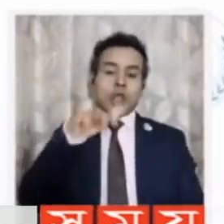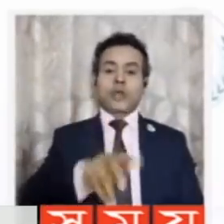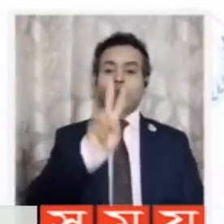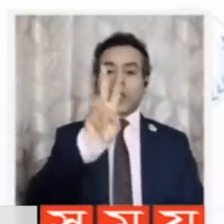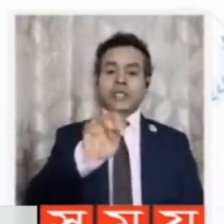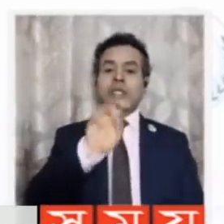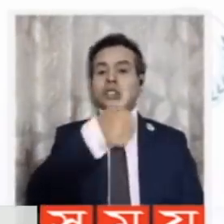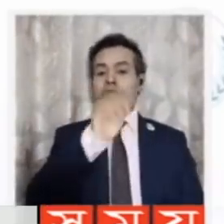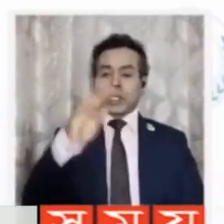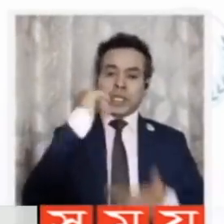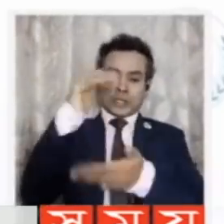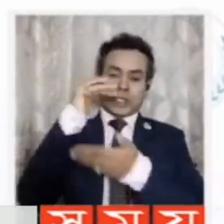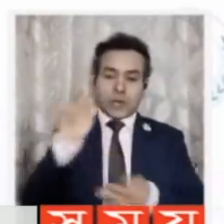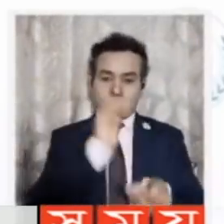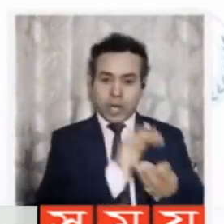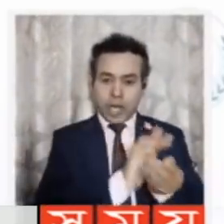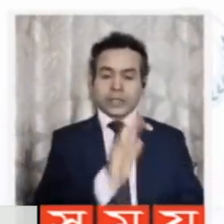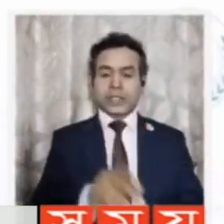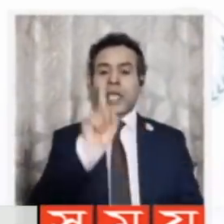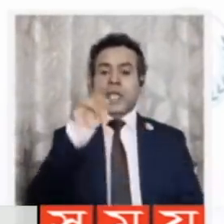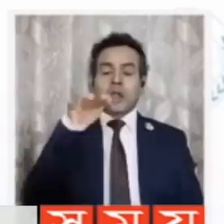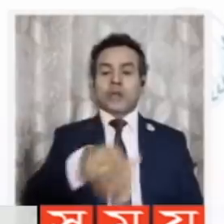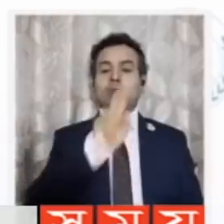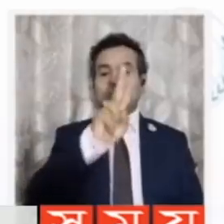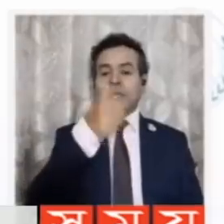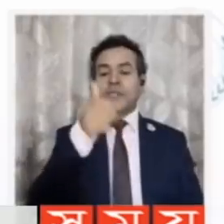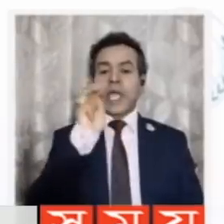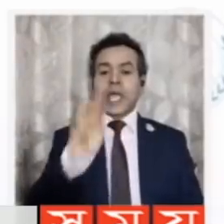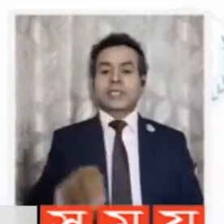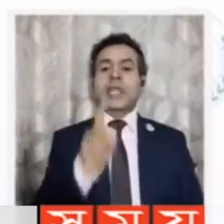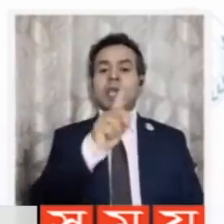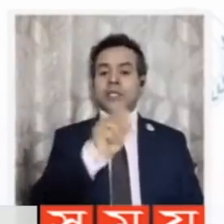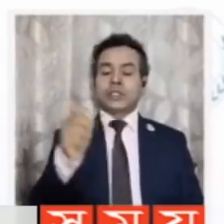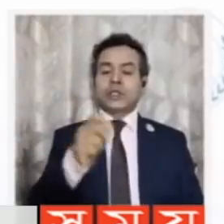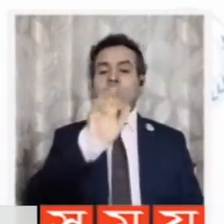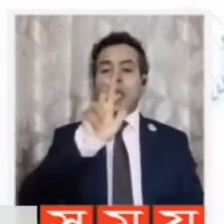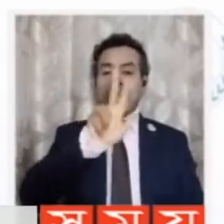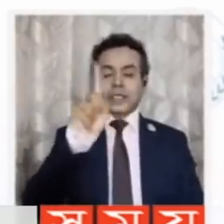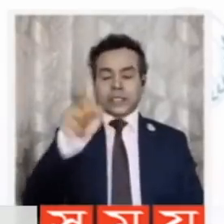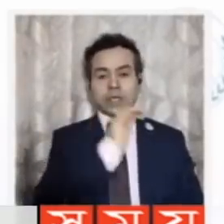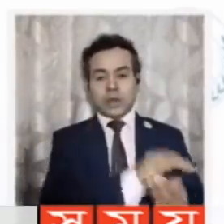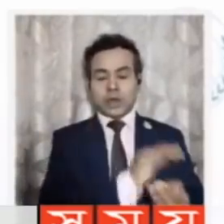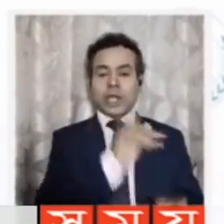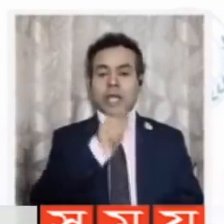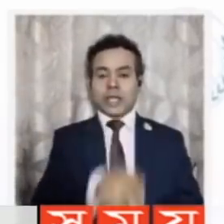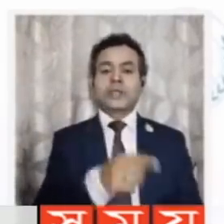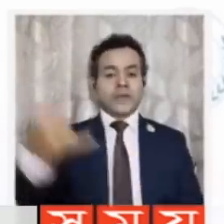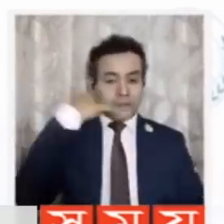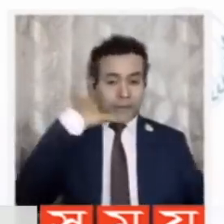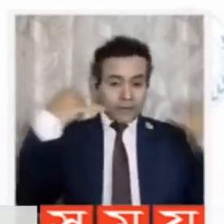আছে 1,26,181টি, তথ্য কেন্দ্রীয় ঔষধাগার। 24 ঘন্টায় ফোন কল গ্রহণ করা হয়েছে